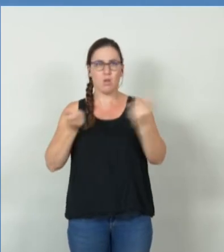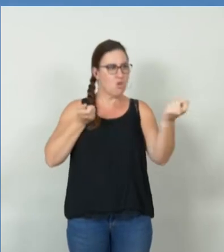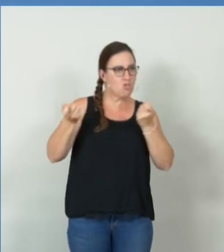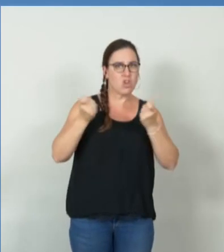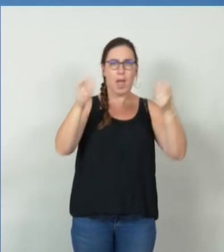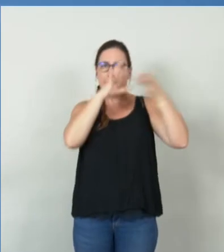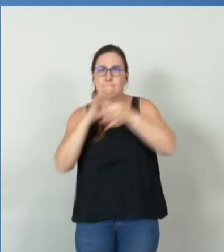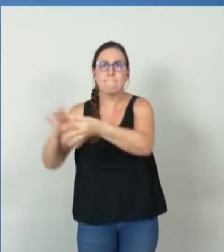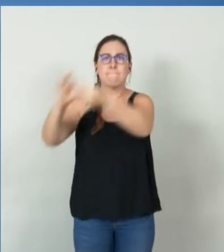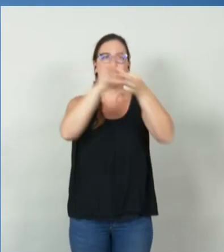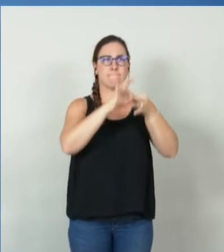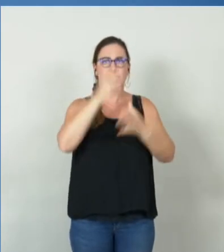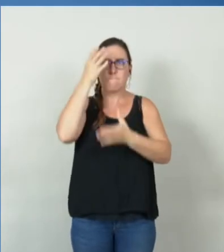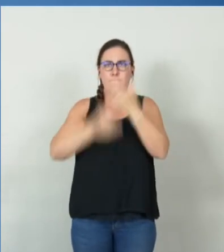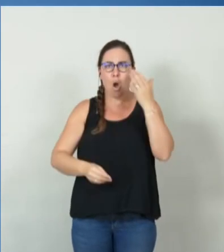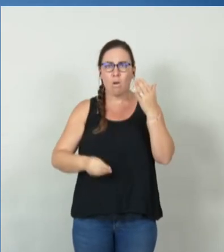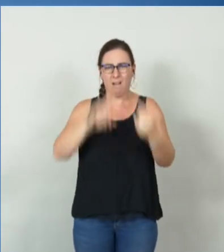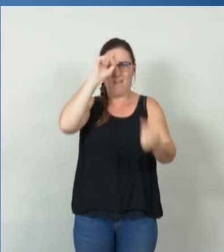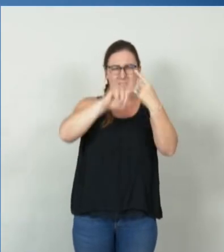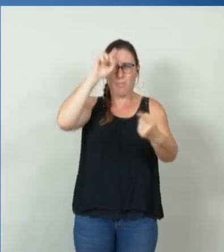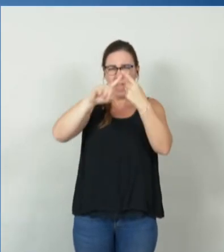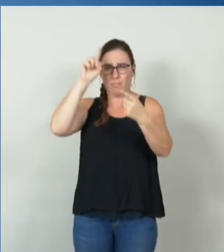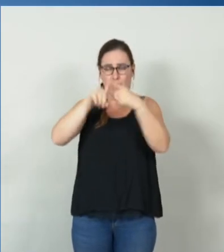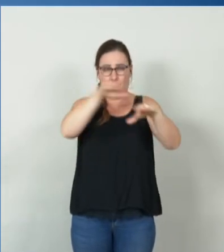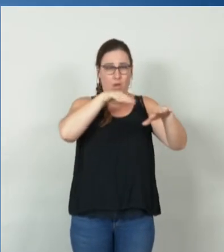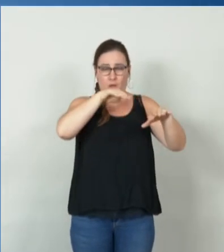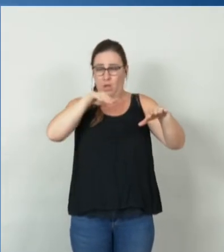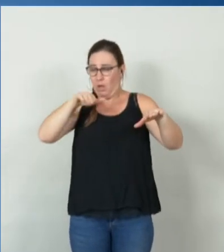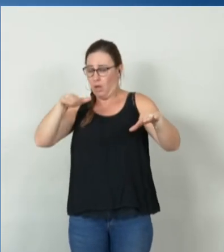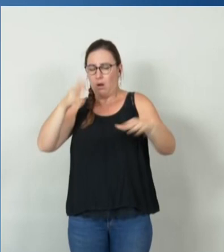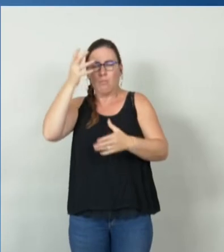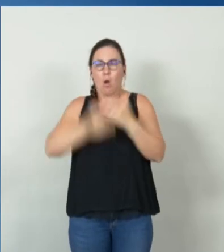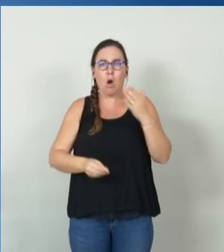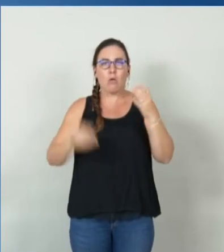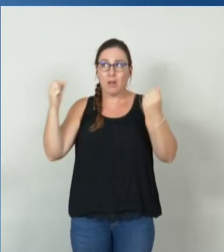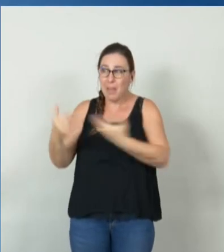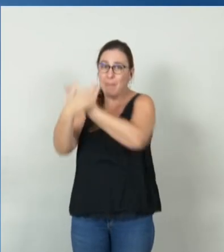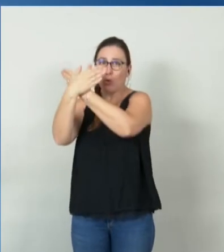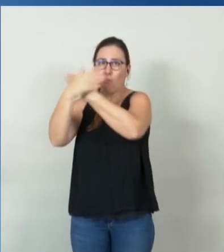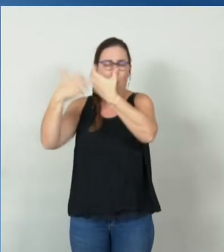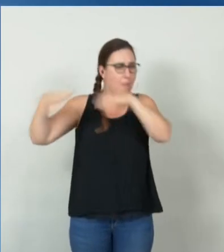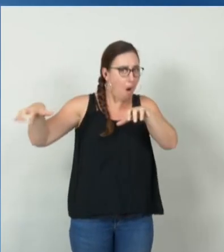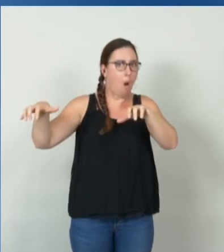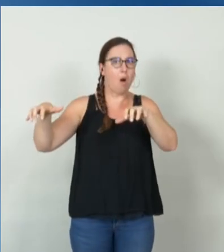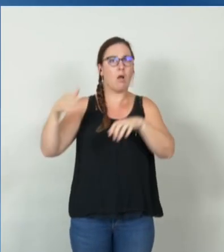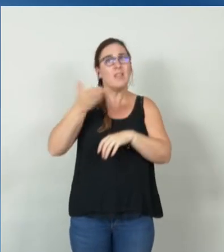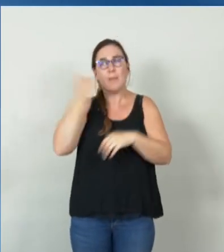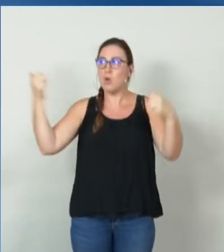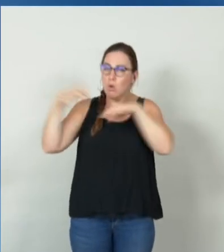commune sur tant de dossiers qu'il a nécessite avec la métropole l’enchevêtrement